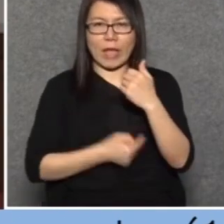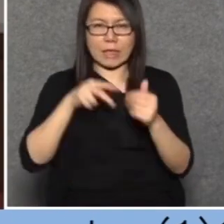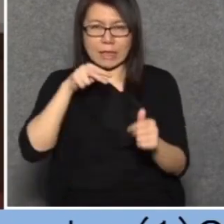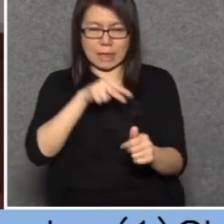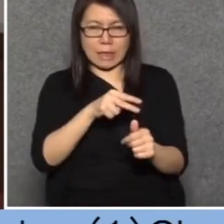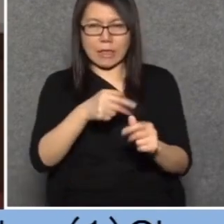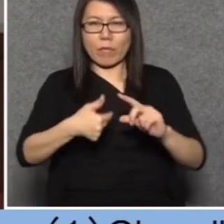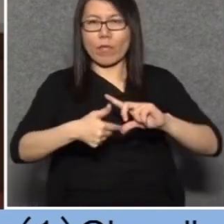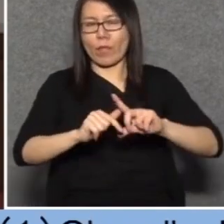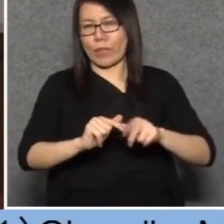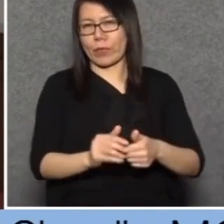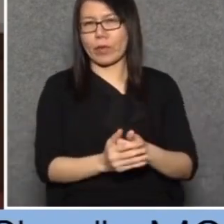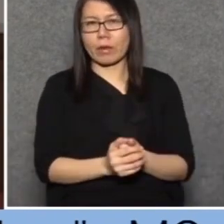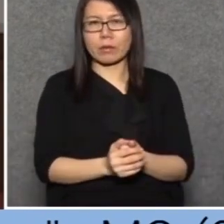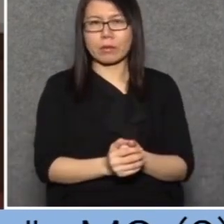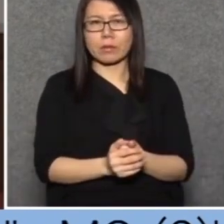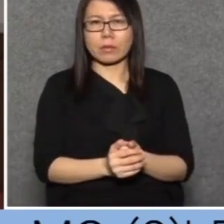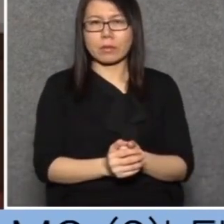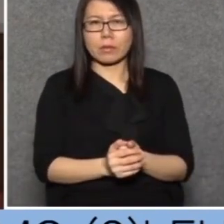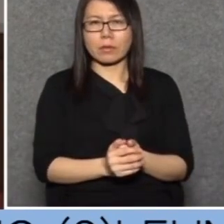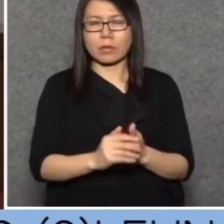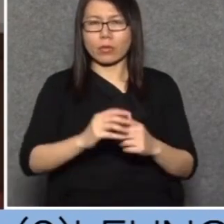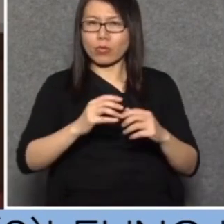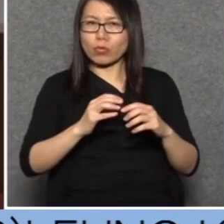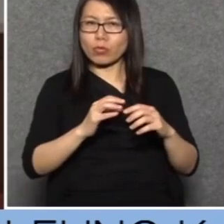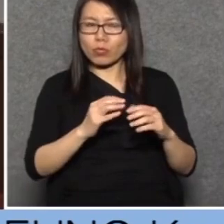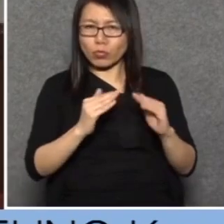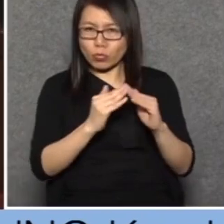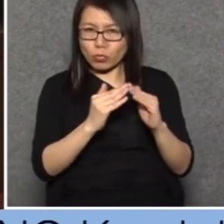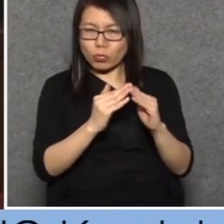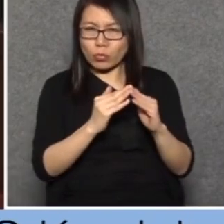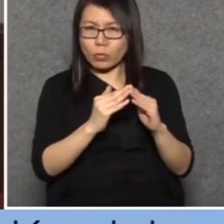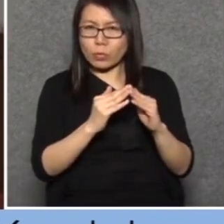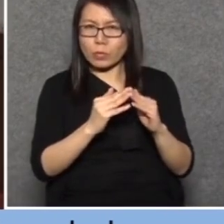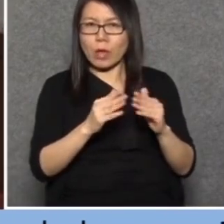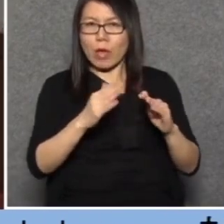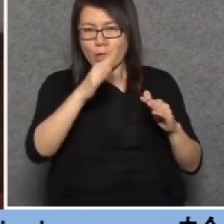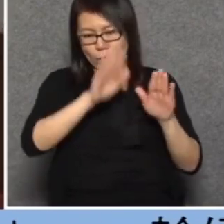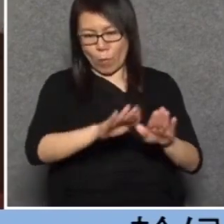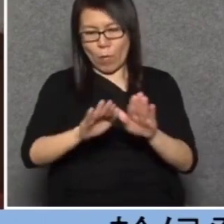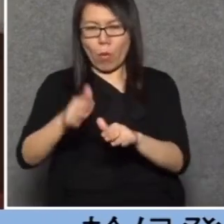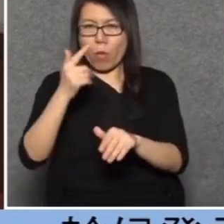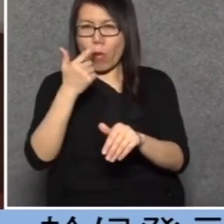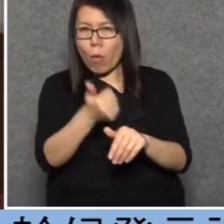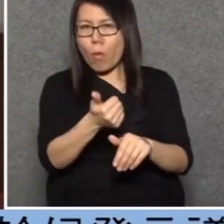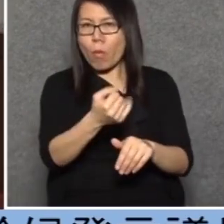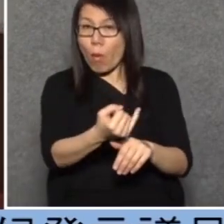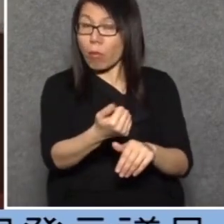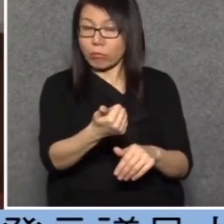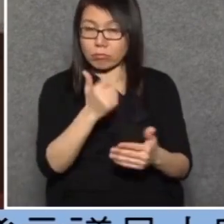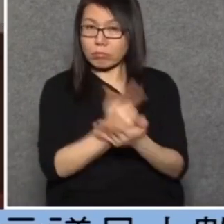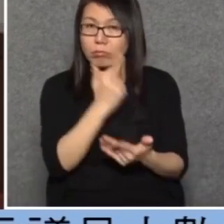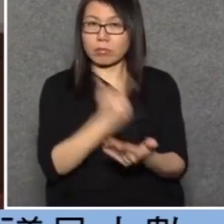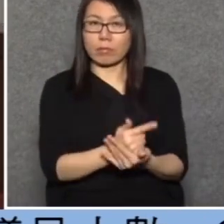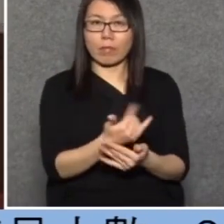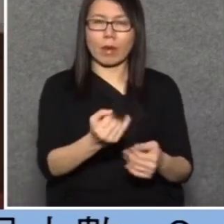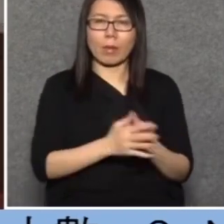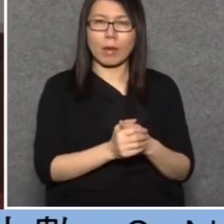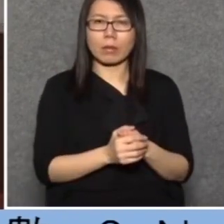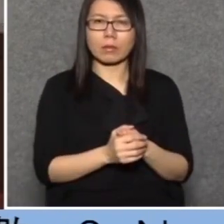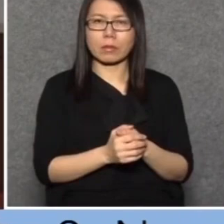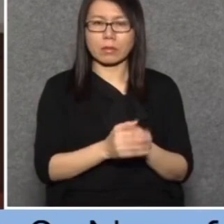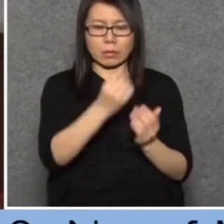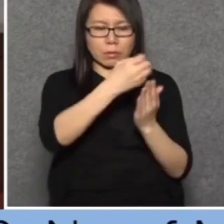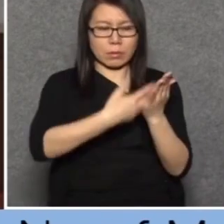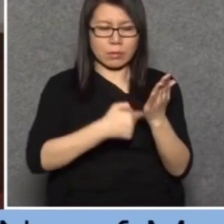度，嗰、那個司法機構即係嗰個服務嘅質素係咪好重要先？係咪？喺個綱領